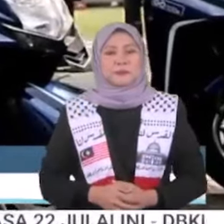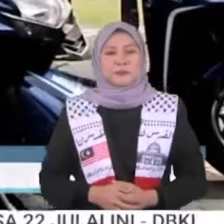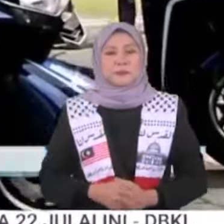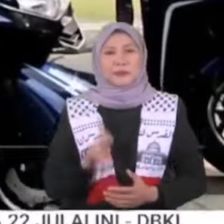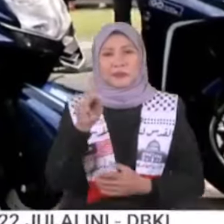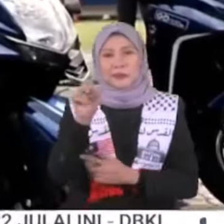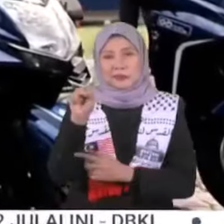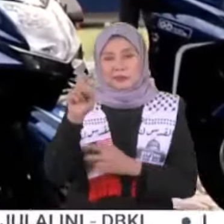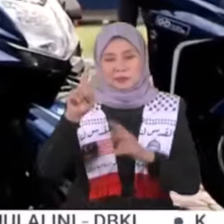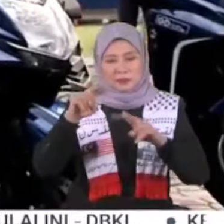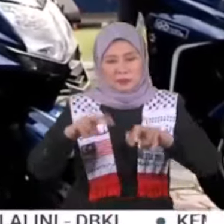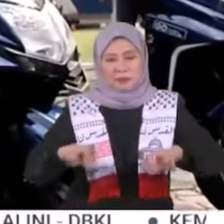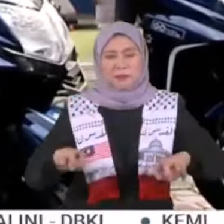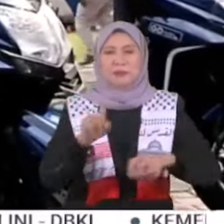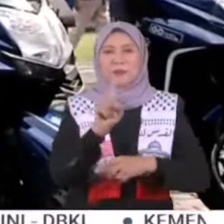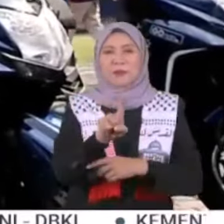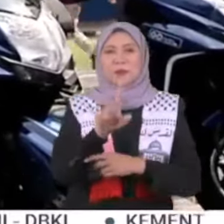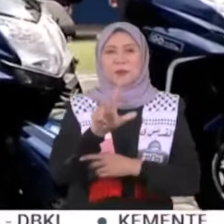Kes disiasat di bawah Seksyen